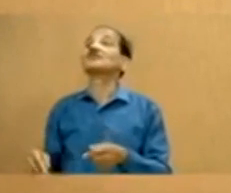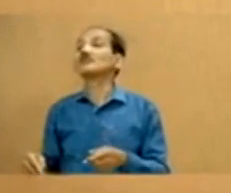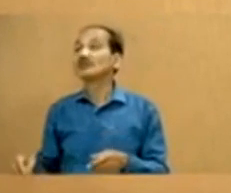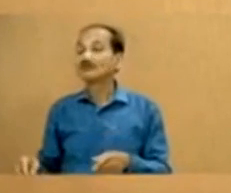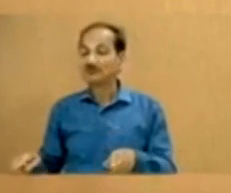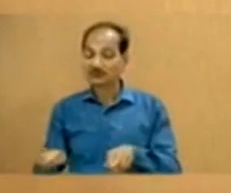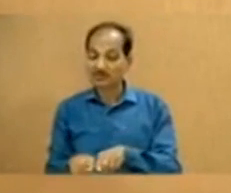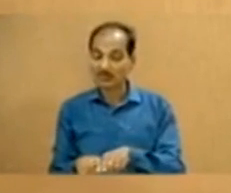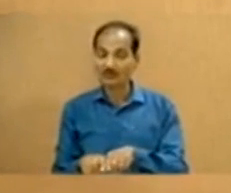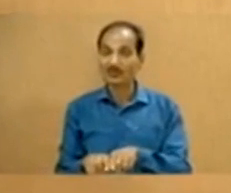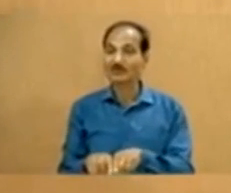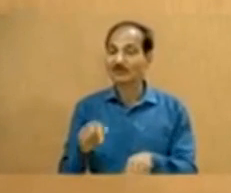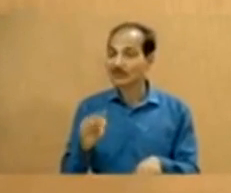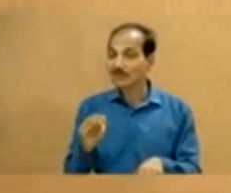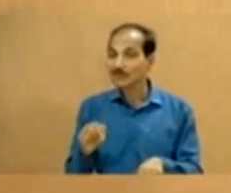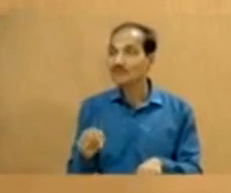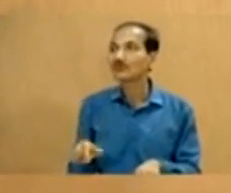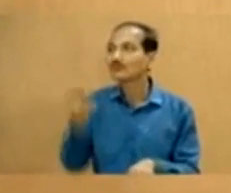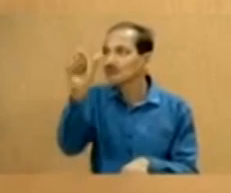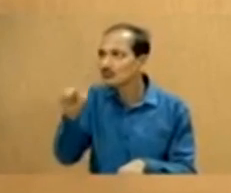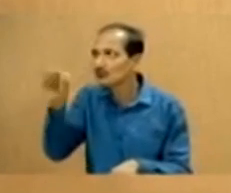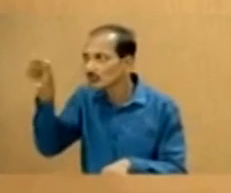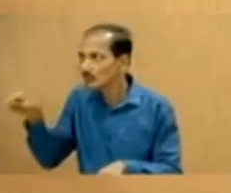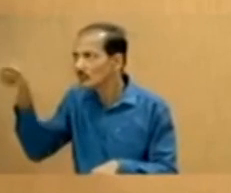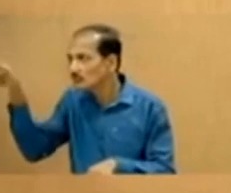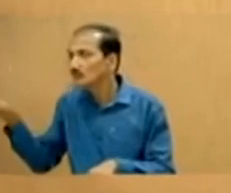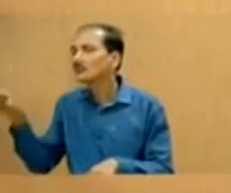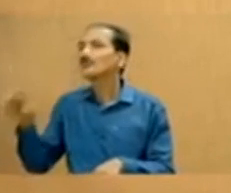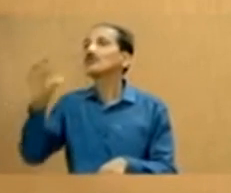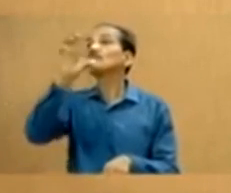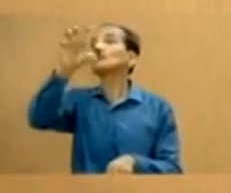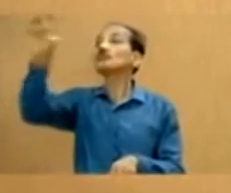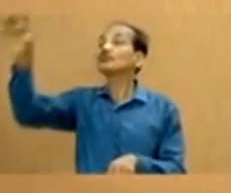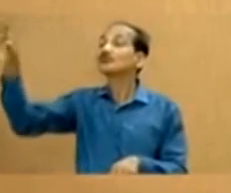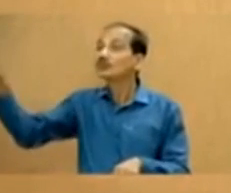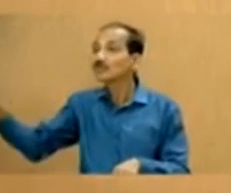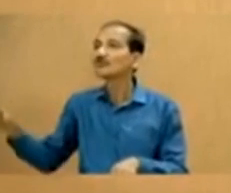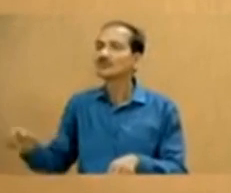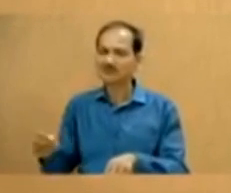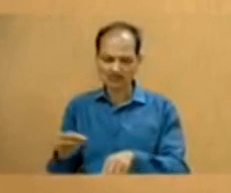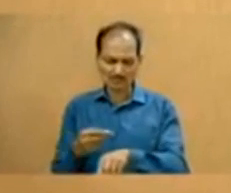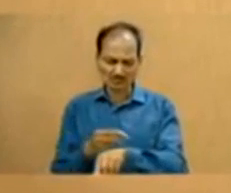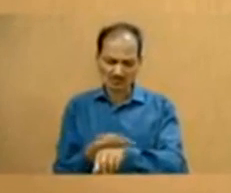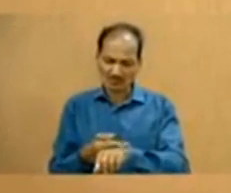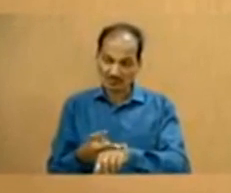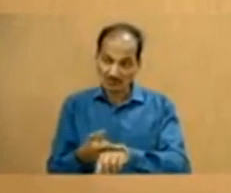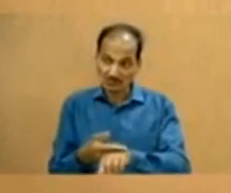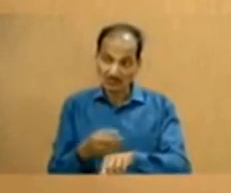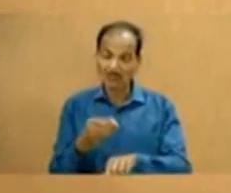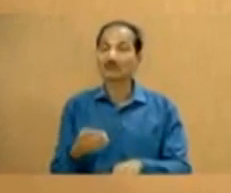ଜନବହୁଳ ସହରମାନଙ୍କୁ ସଂକ୍ରମଣର ଆଶଙ୍କା ଗ୍ରାମାଞ୍ଚଳ ଅପେକ୍ଷା ଅଧିକା।